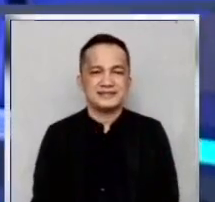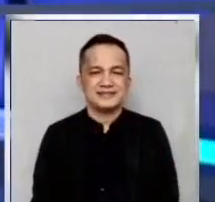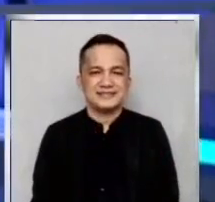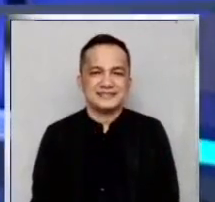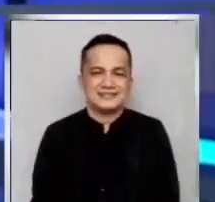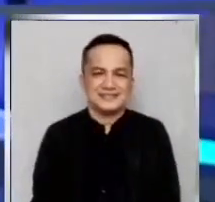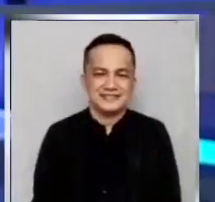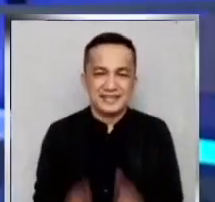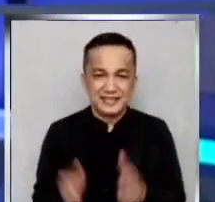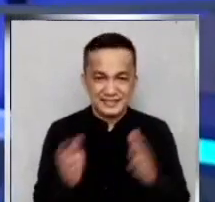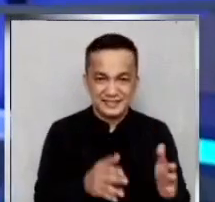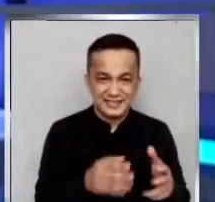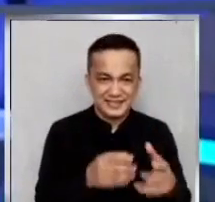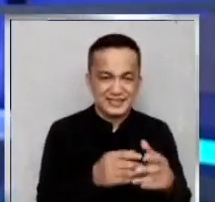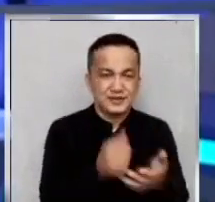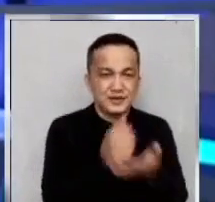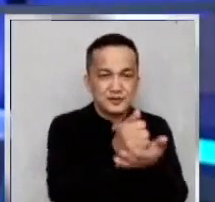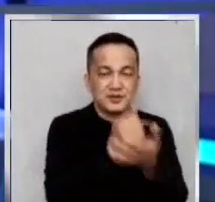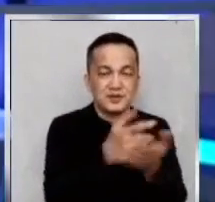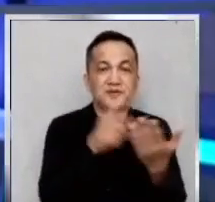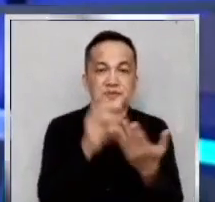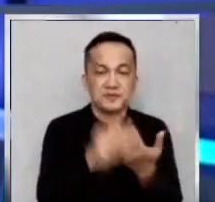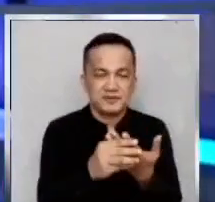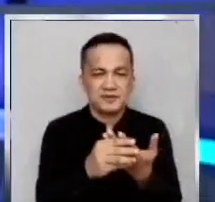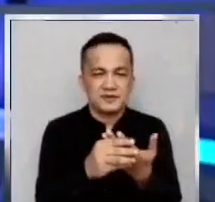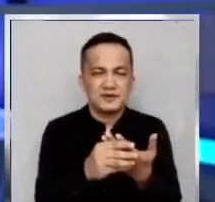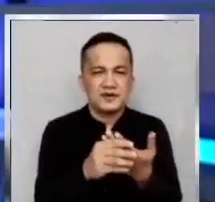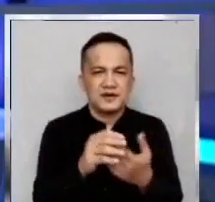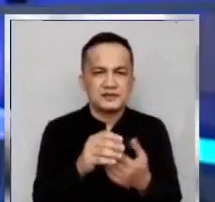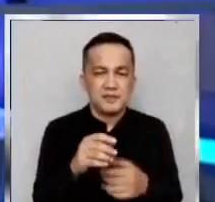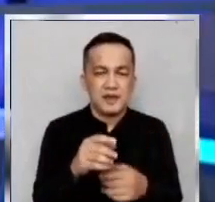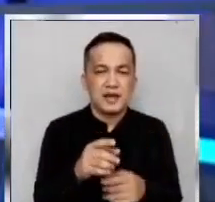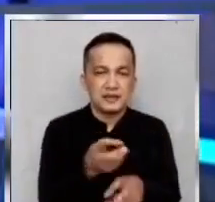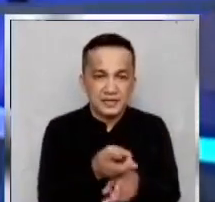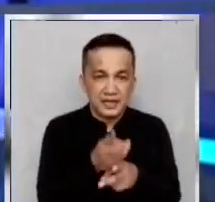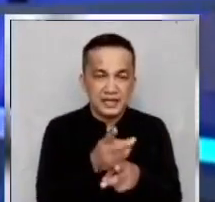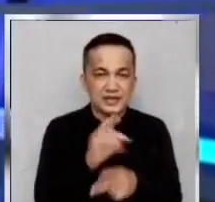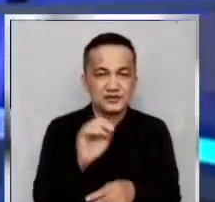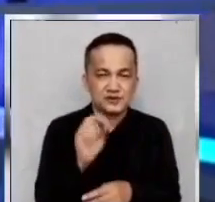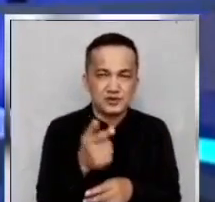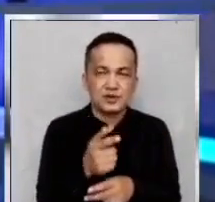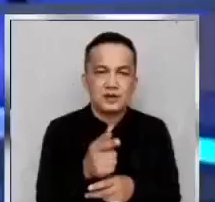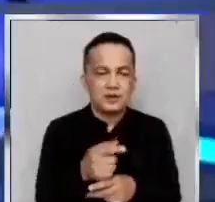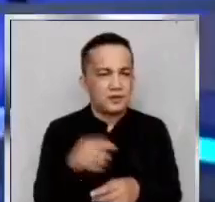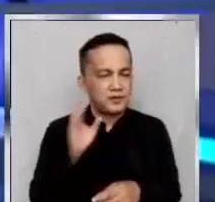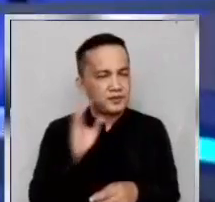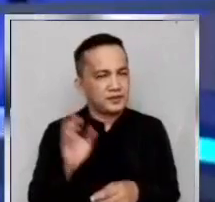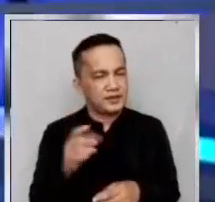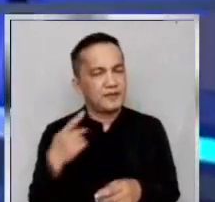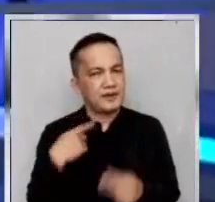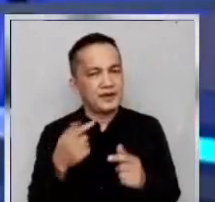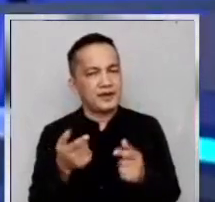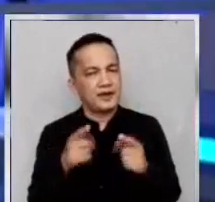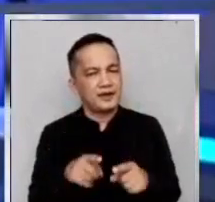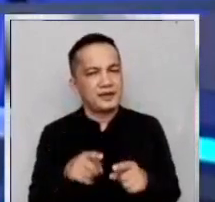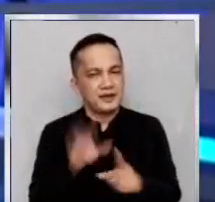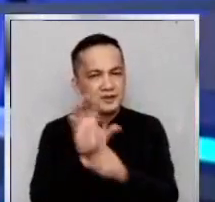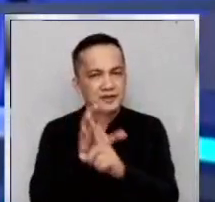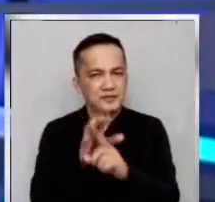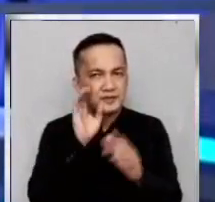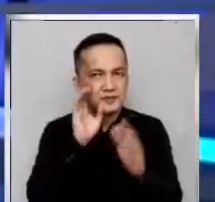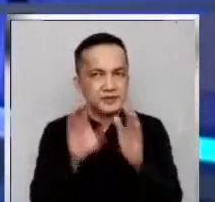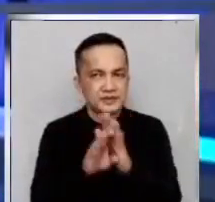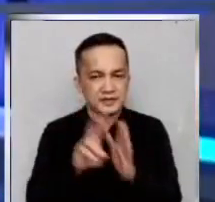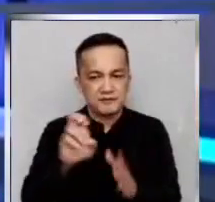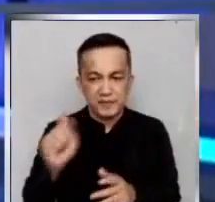Sa isa ng mga outreach program para sa mga fur baby, aba may pambihirang natuklasan. Viral ang picture ng isang vet kasama